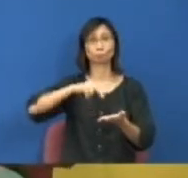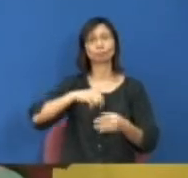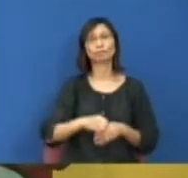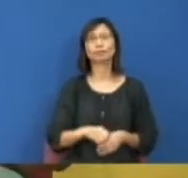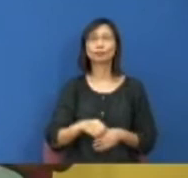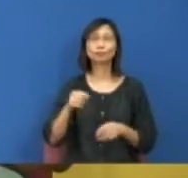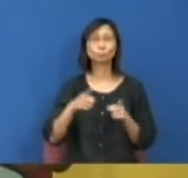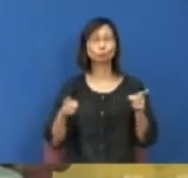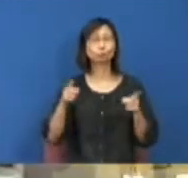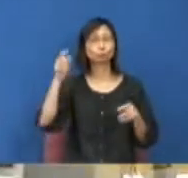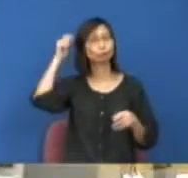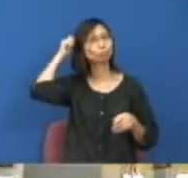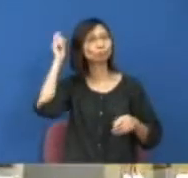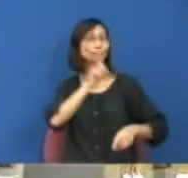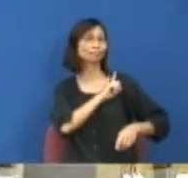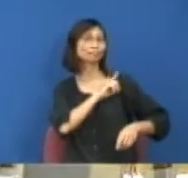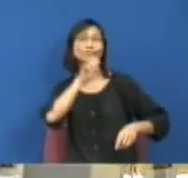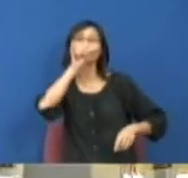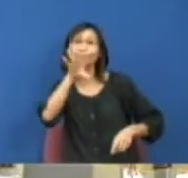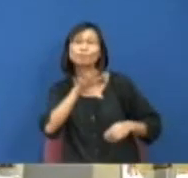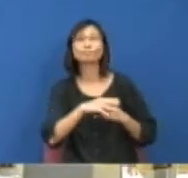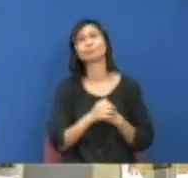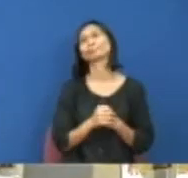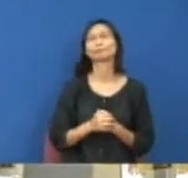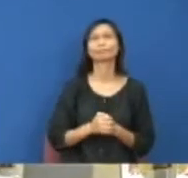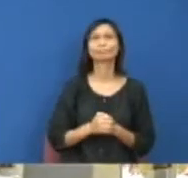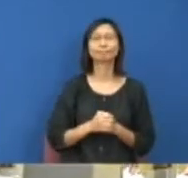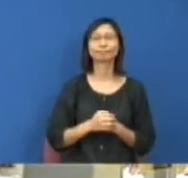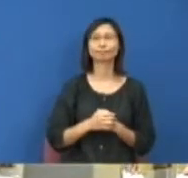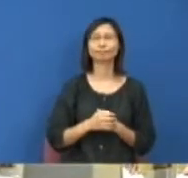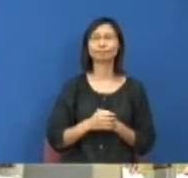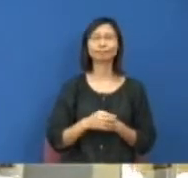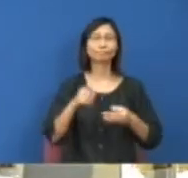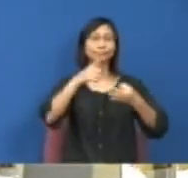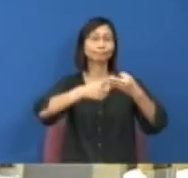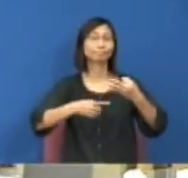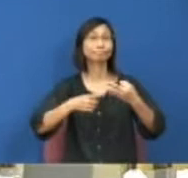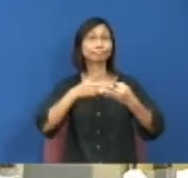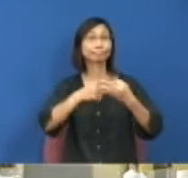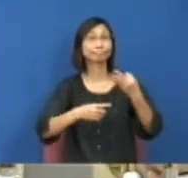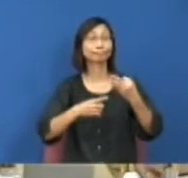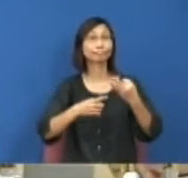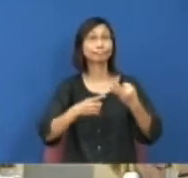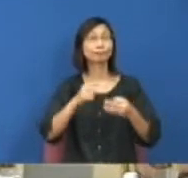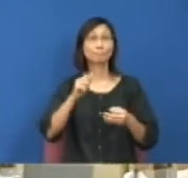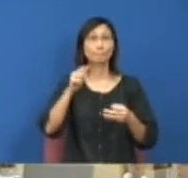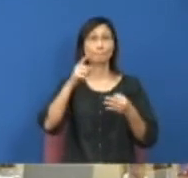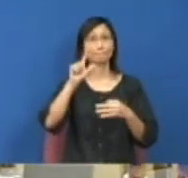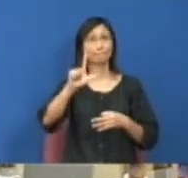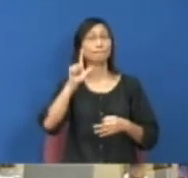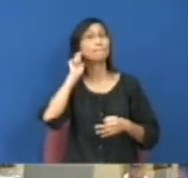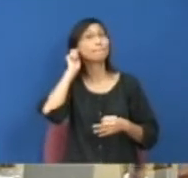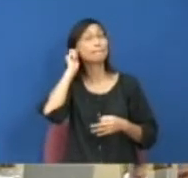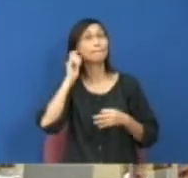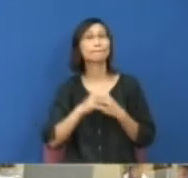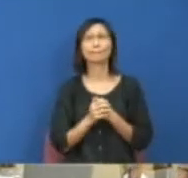同埋去解答啦。 係嗱，咁呢位就廖醫生啦，就恭喜佢女朋友啦，